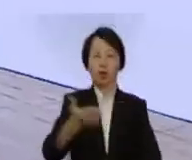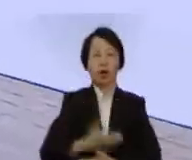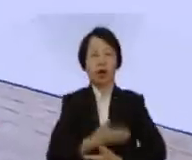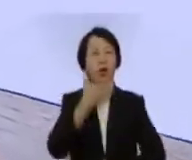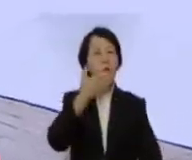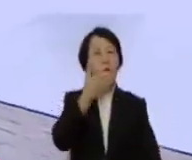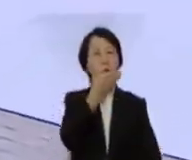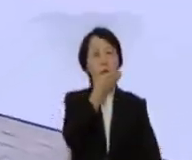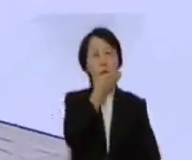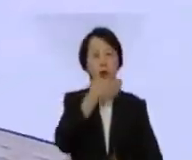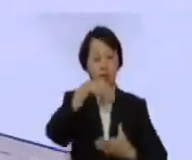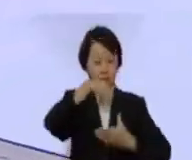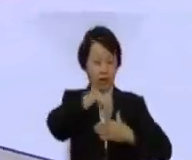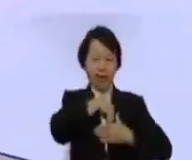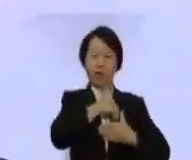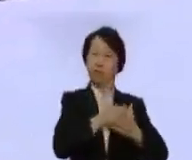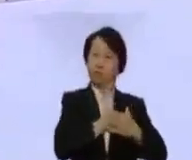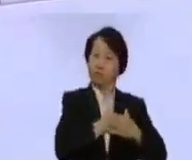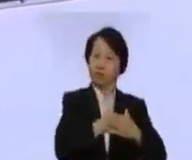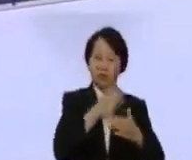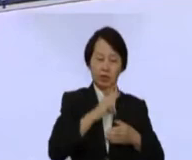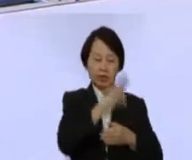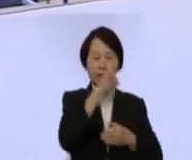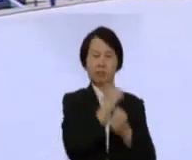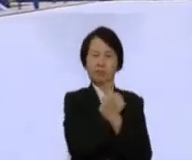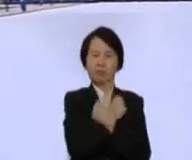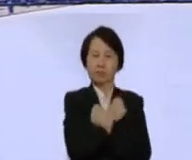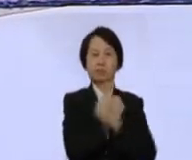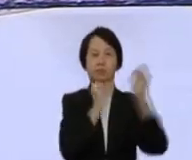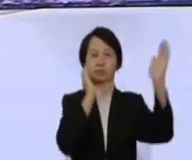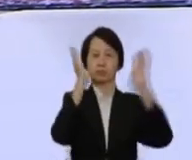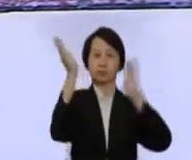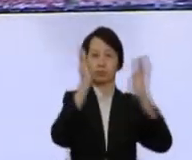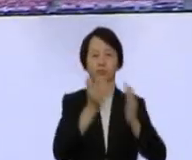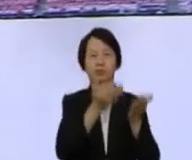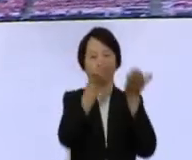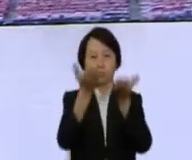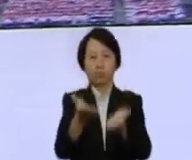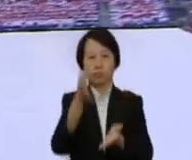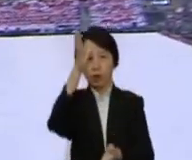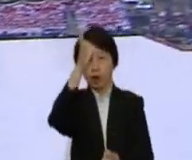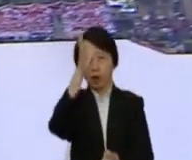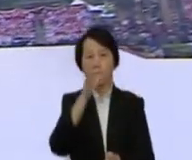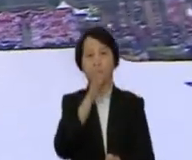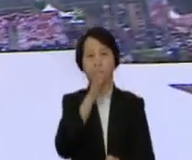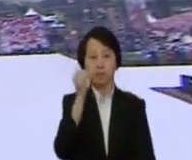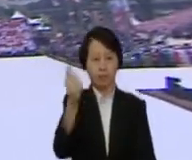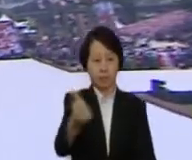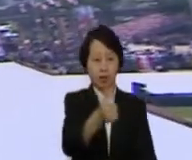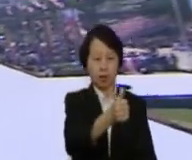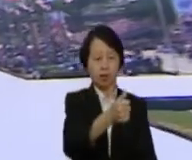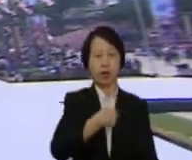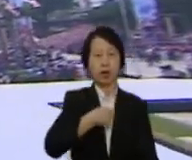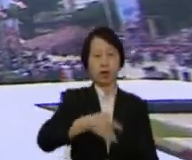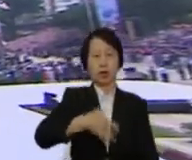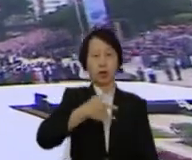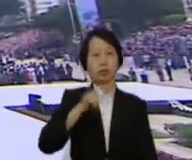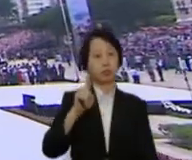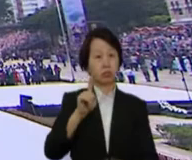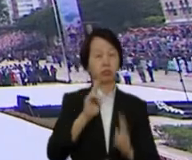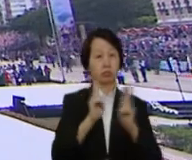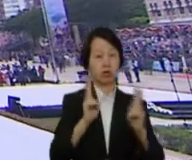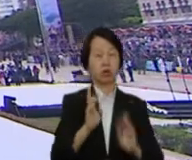sudah diterapkan di dalam jiwa mereka semangat patriotisme yang dibawa oleh ayah dan juga ibu masing-masing. Saya rasa inilah perkara yang